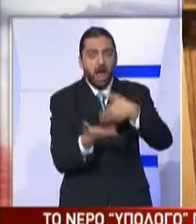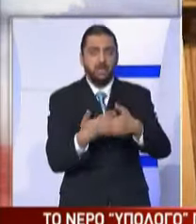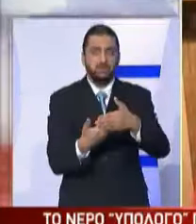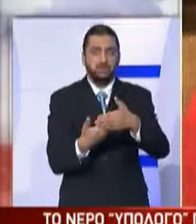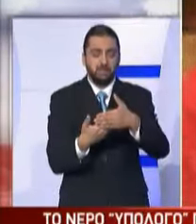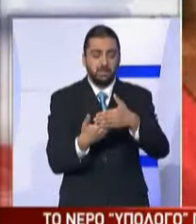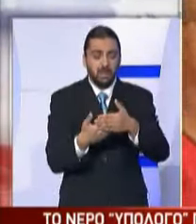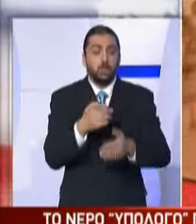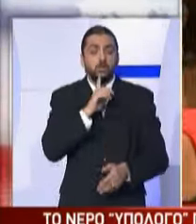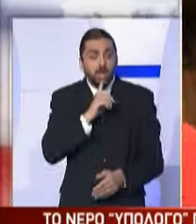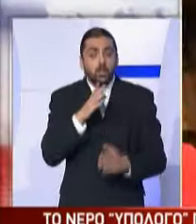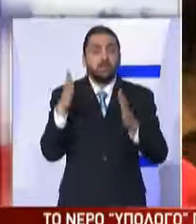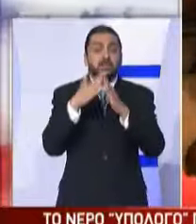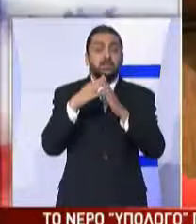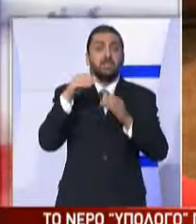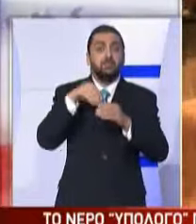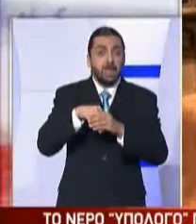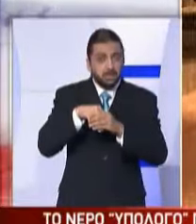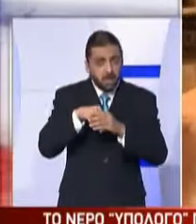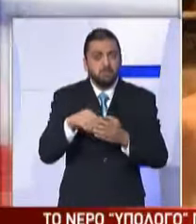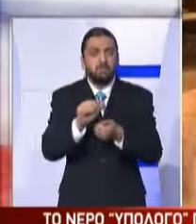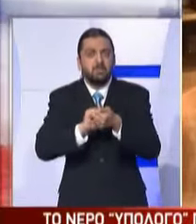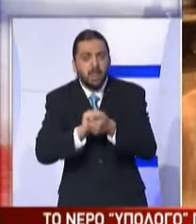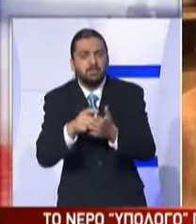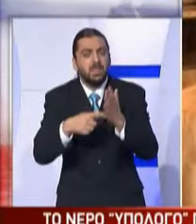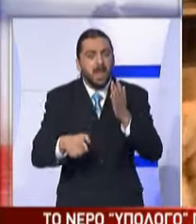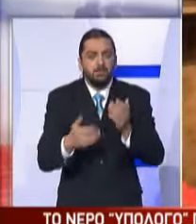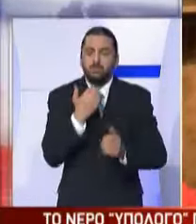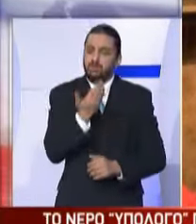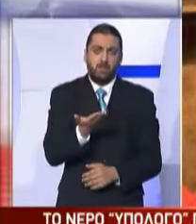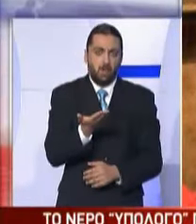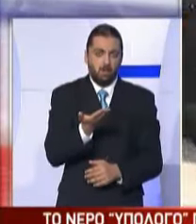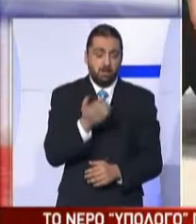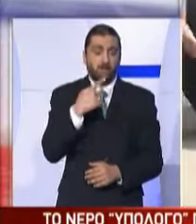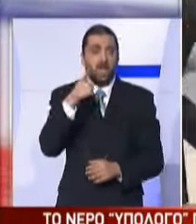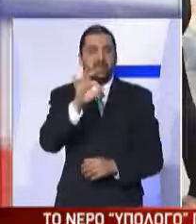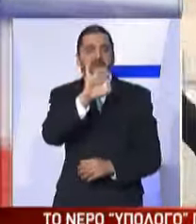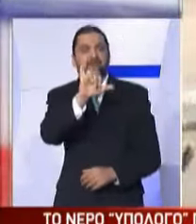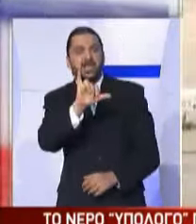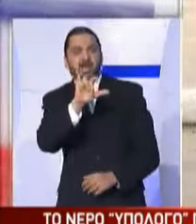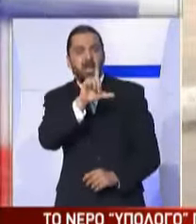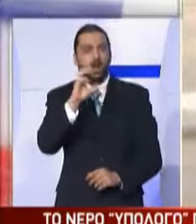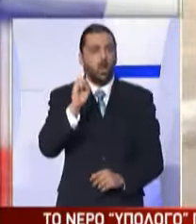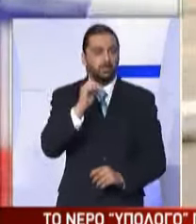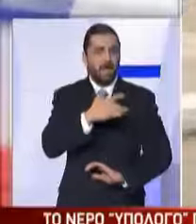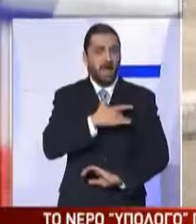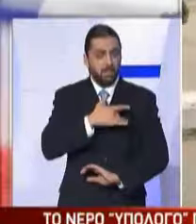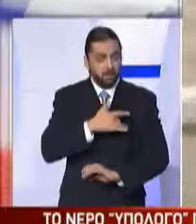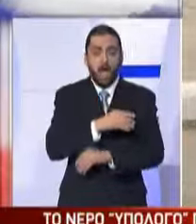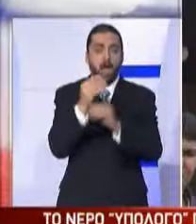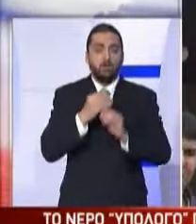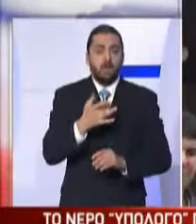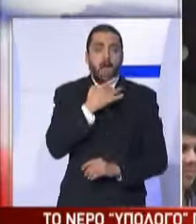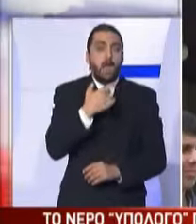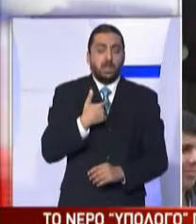και για οικιακή χρήση είναι το νερό στο Φύλο Καρδίτσας, όπως καταγγέλουν οι κατοικοί του, οι οποίοι αναγκάζονται να προμηθεύονται φιαλωμένο νερό για τις ανάγκες